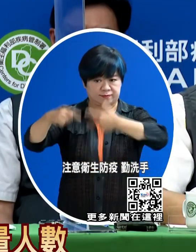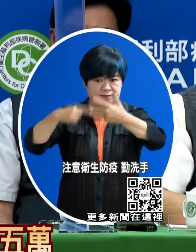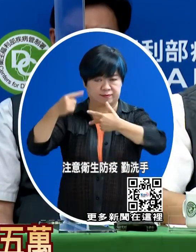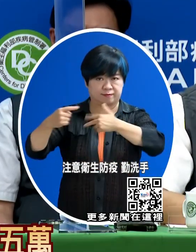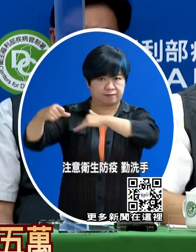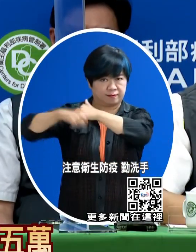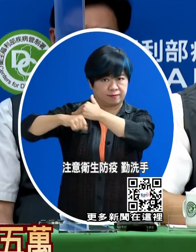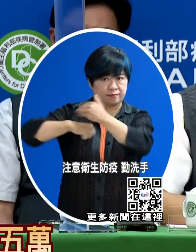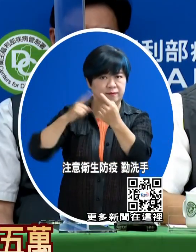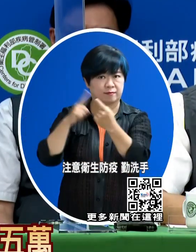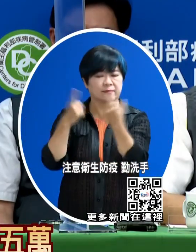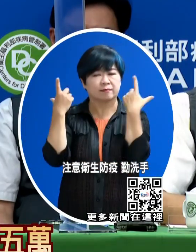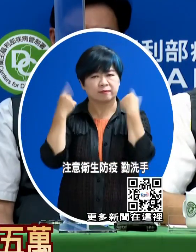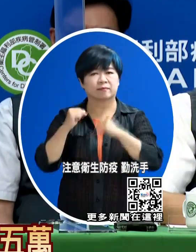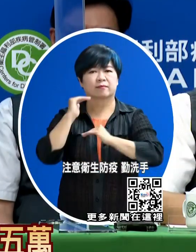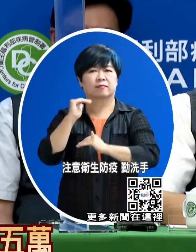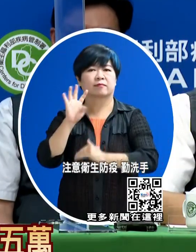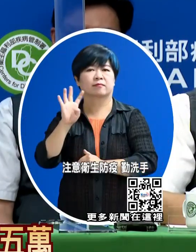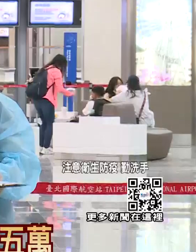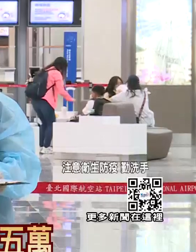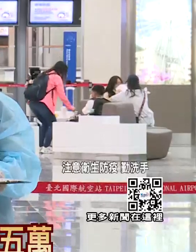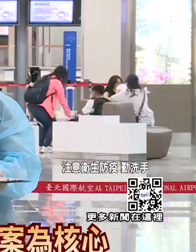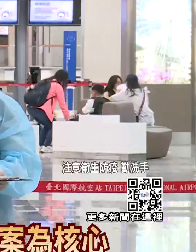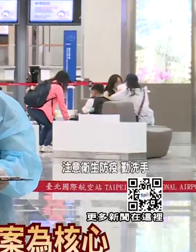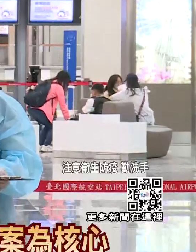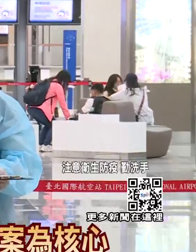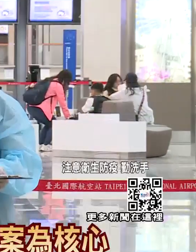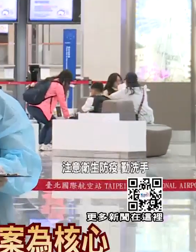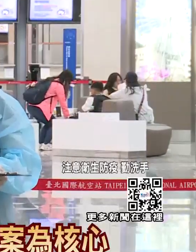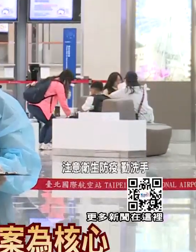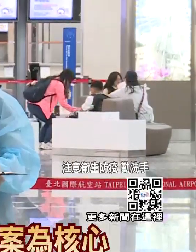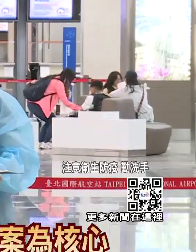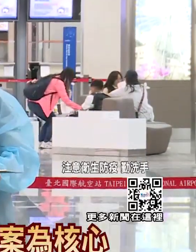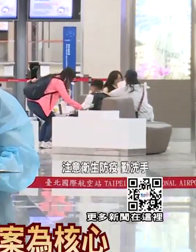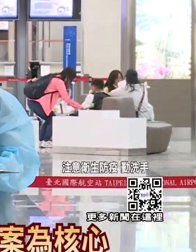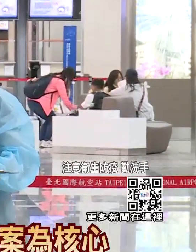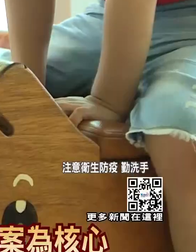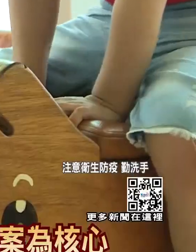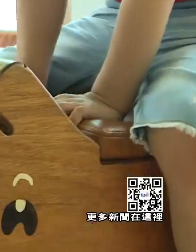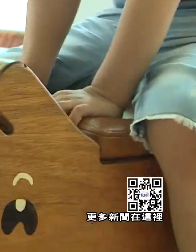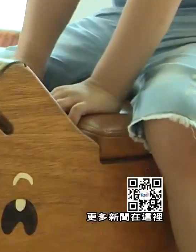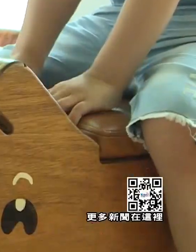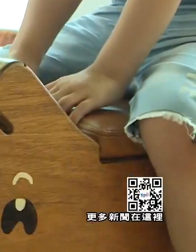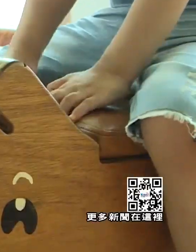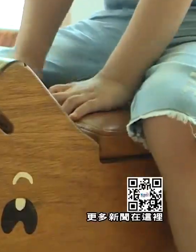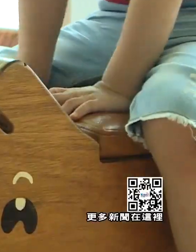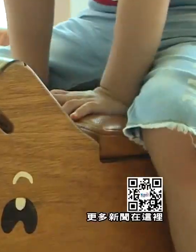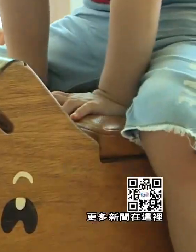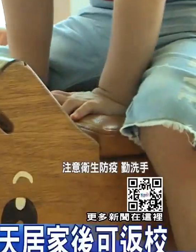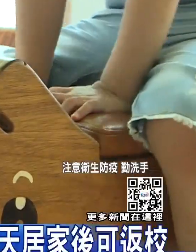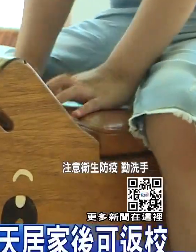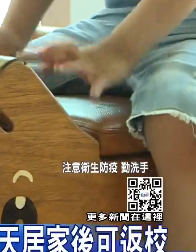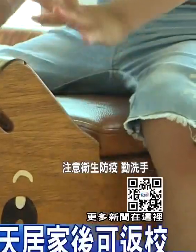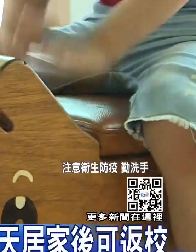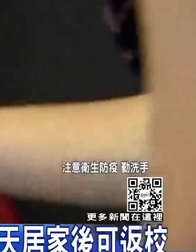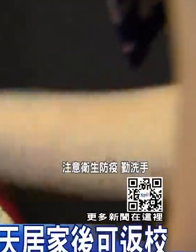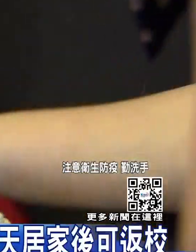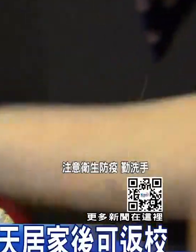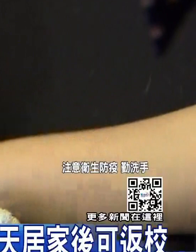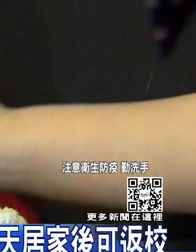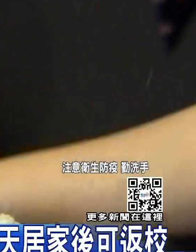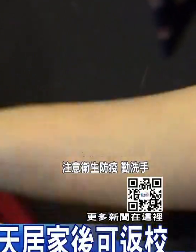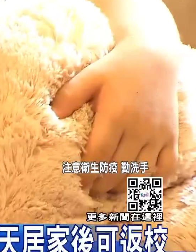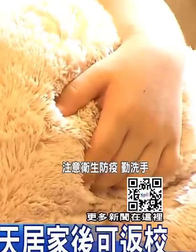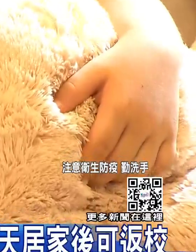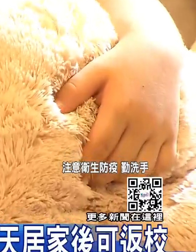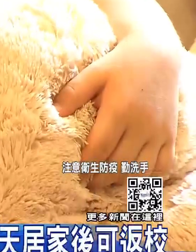数，那改从40,000调升到50,000。 考量机场旅馆量能再放宽，回到国内眼看高中以下开学在即，